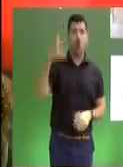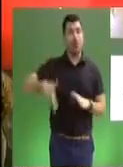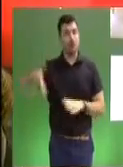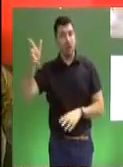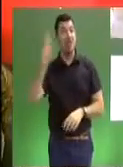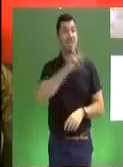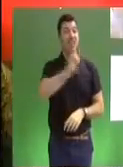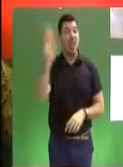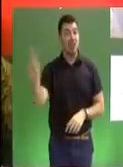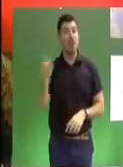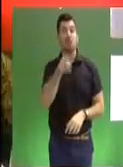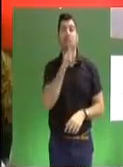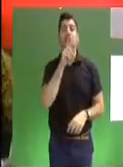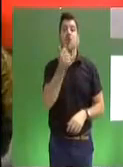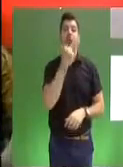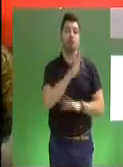Μητσοτάκης.